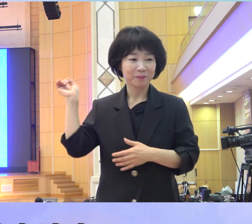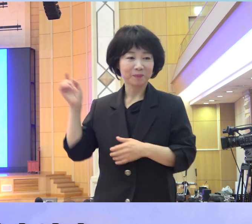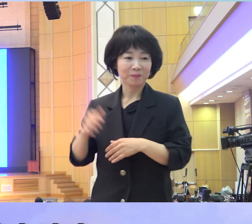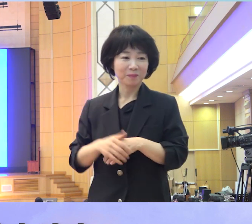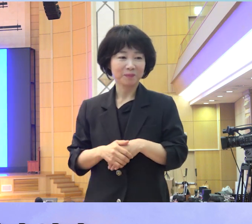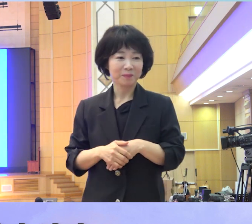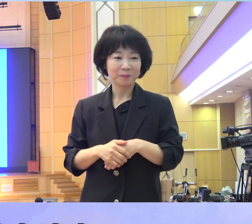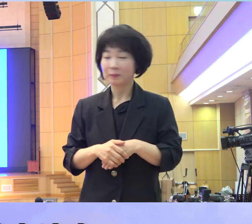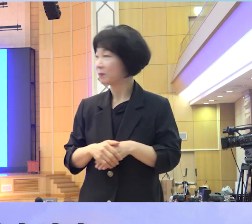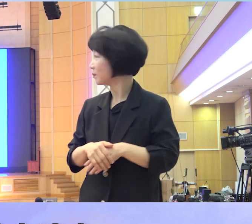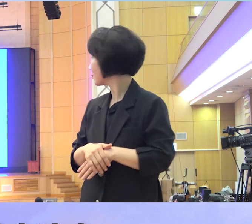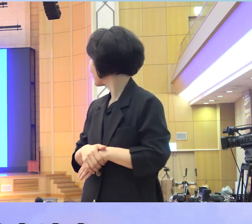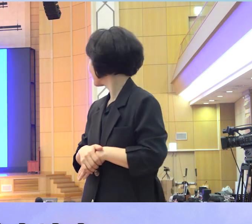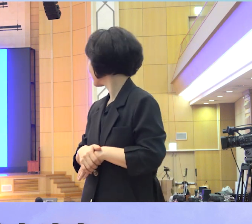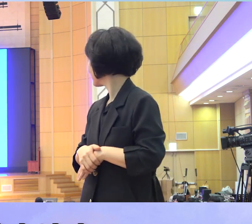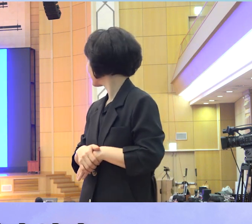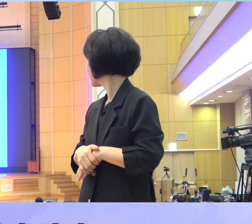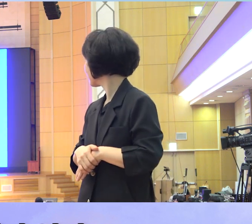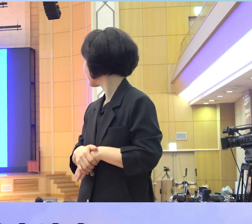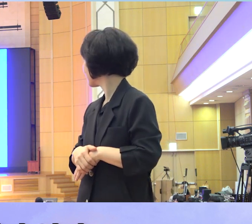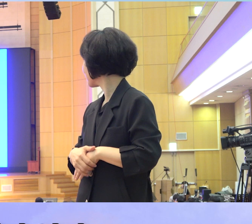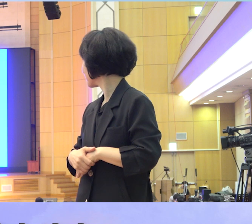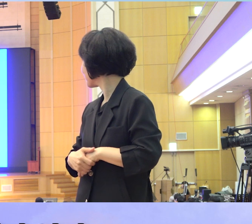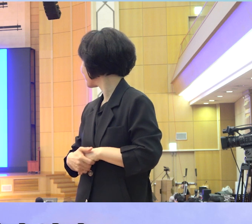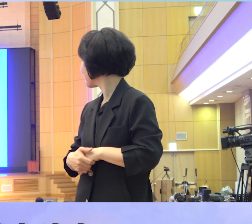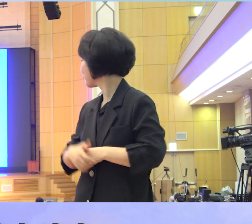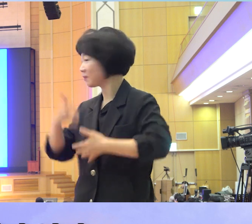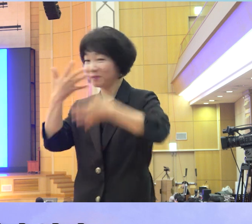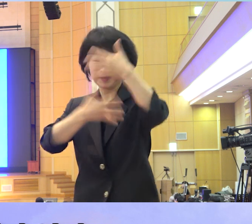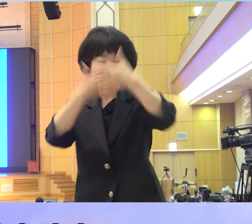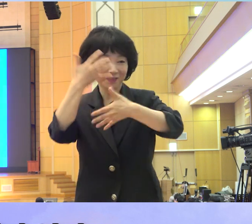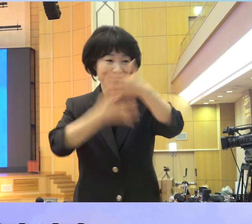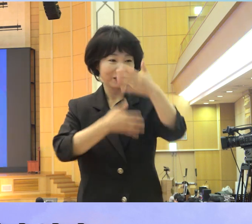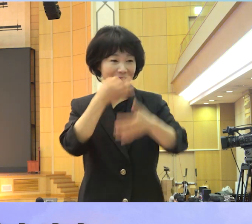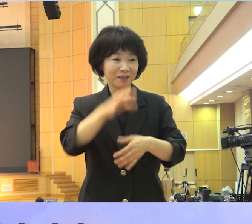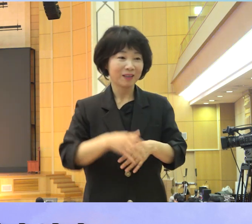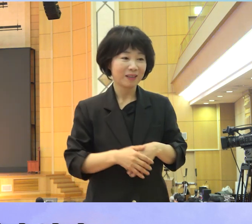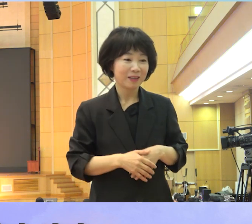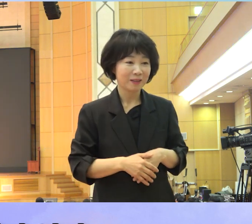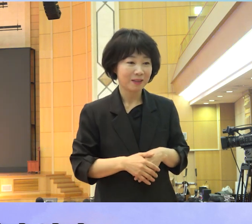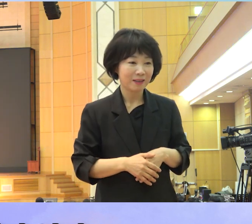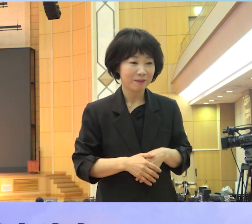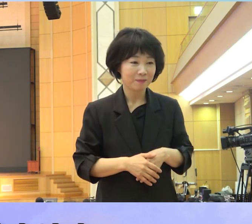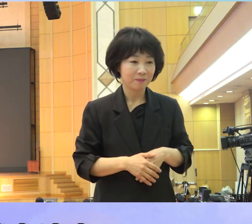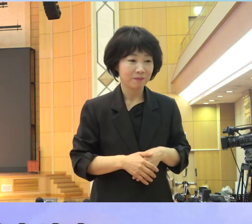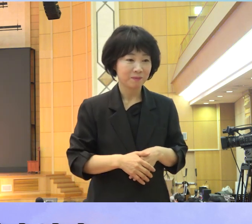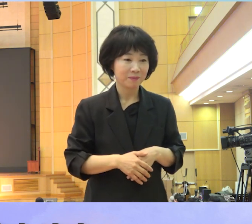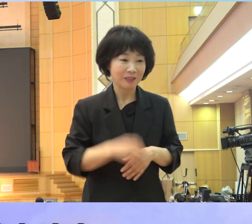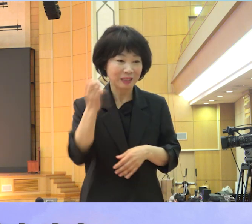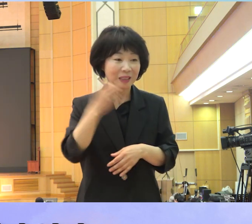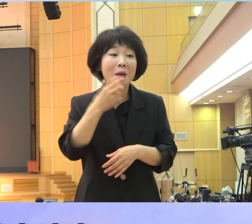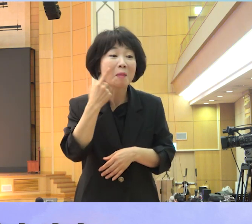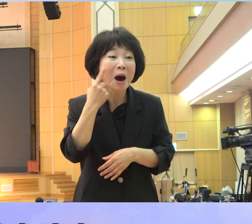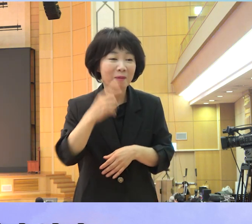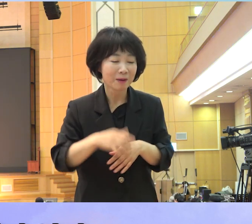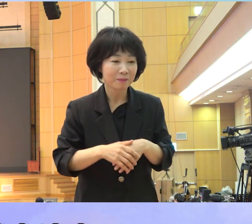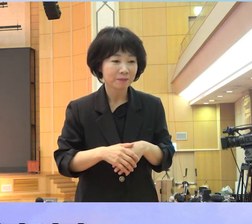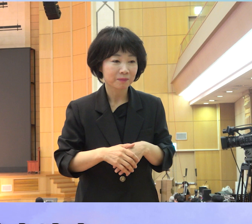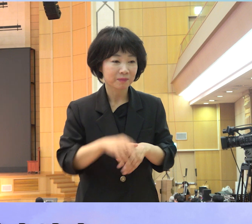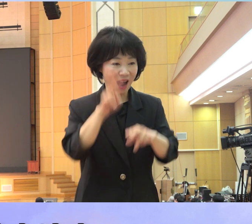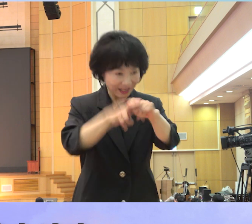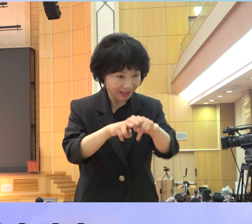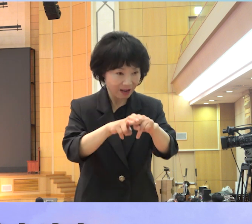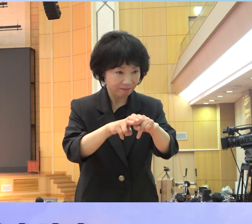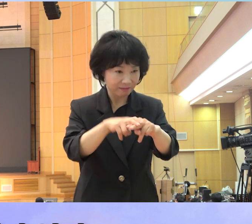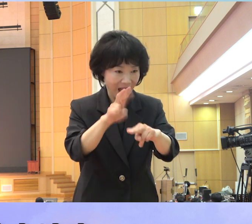앉아, 엎드려, 안 나와요? 기다려. 다시 틀어주세요. 다시.